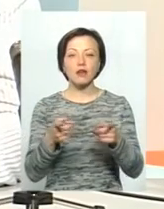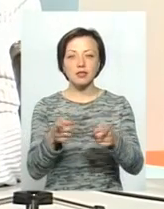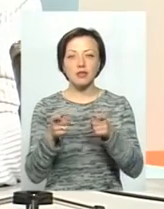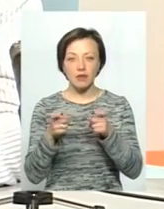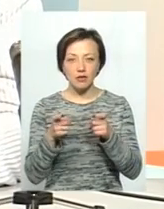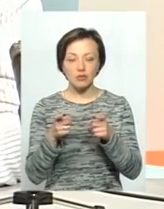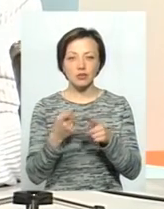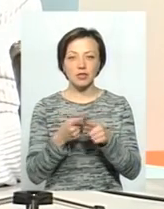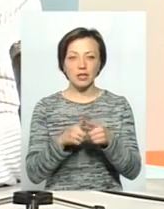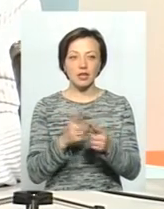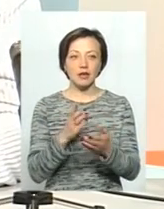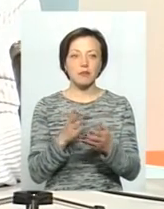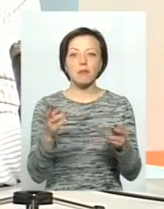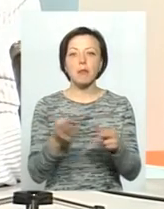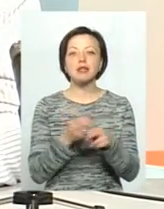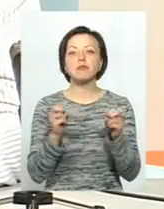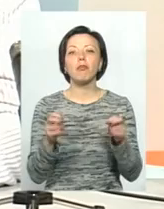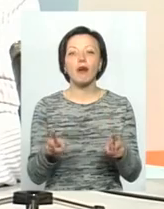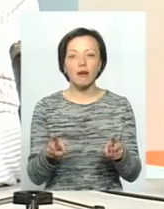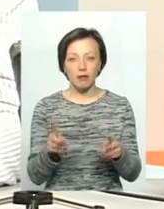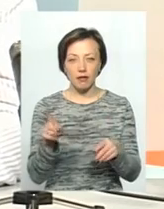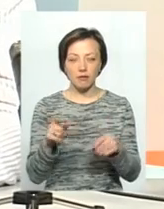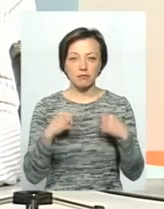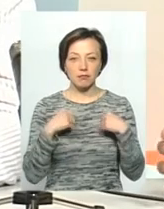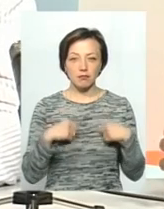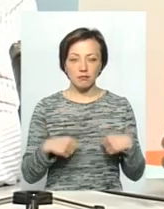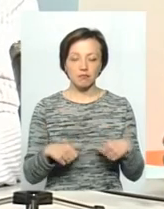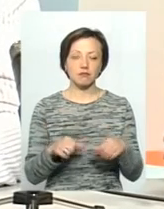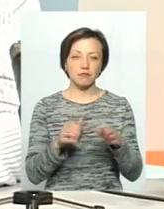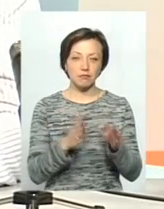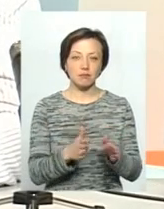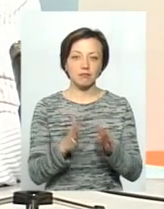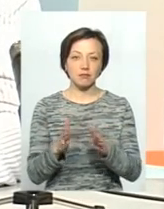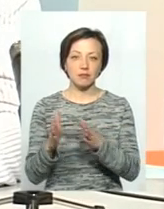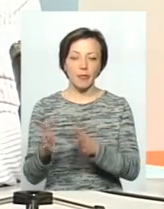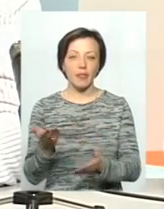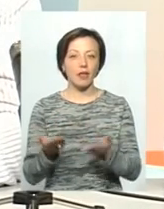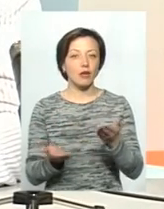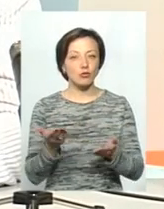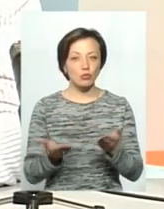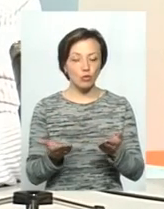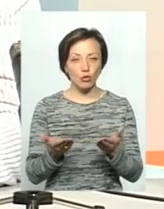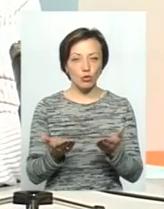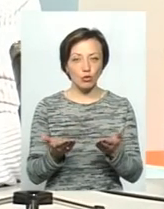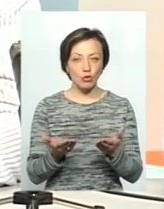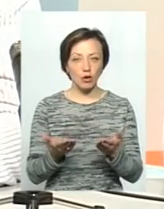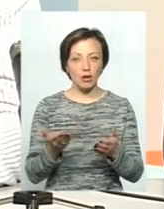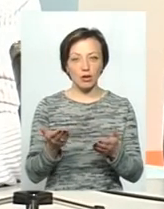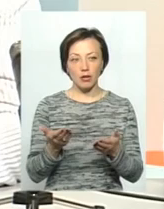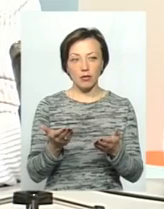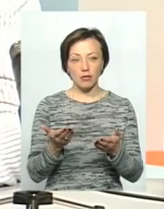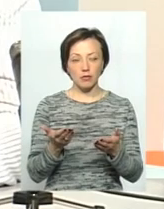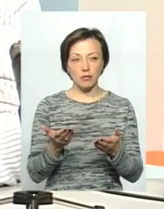себе інвестора? Безопасність. Не безопасність, безопасність, безопасність. Ну, якщо низькі податки